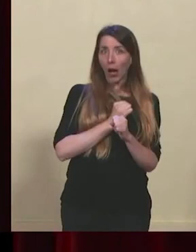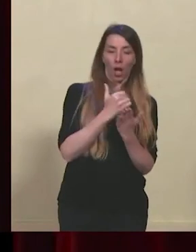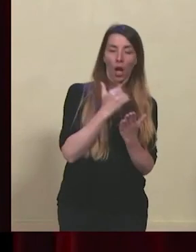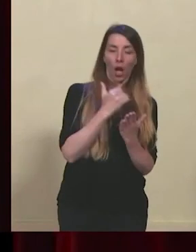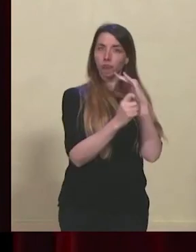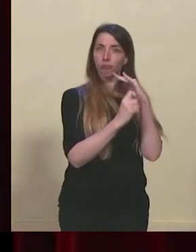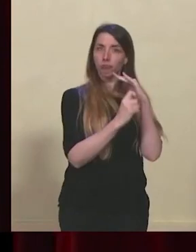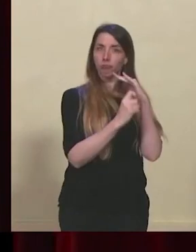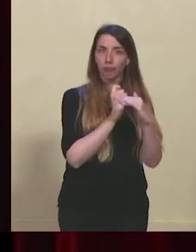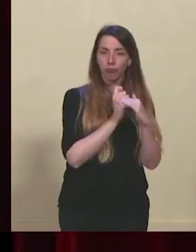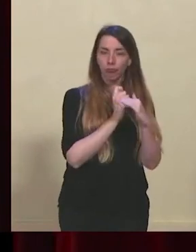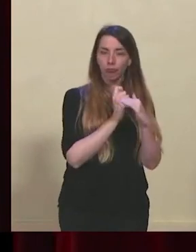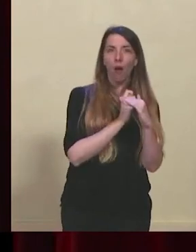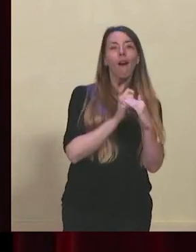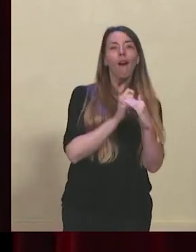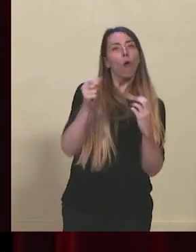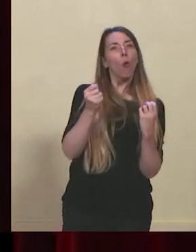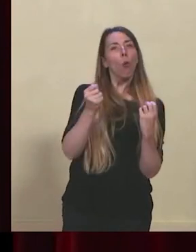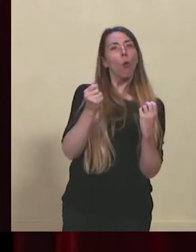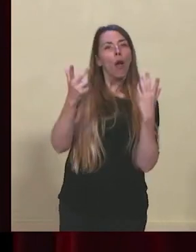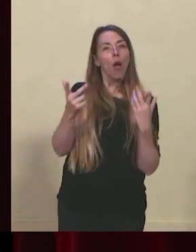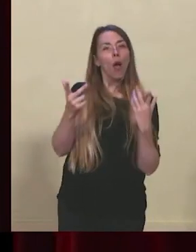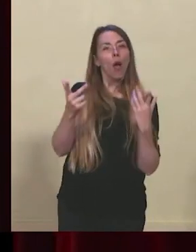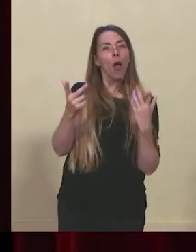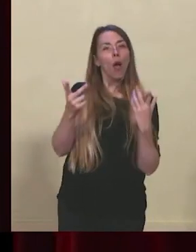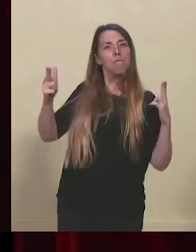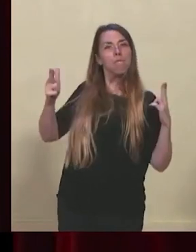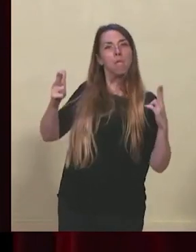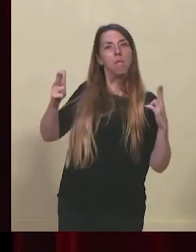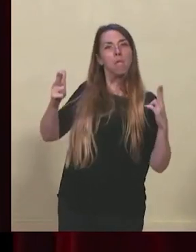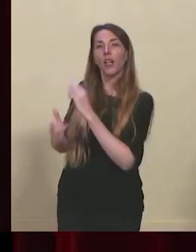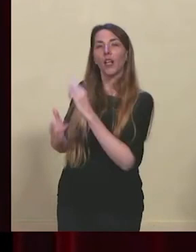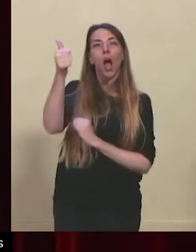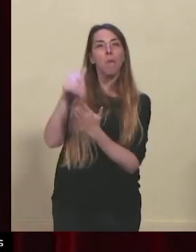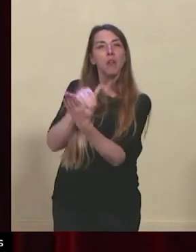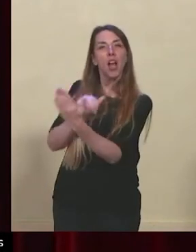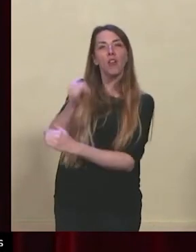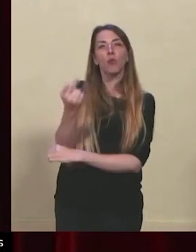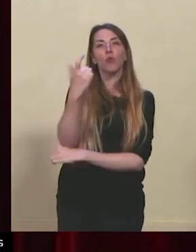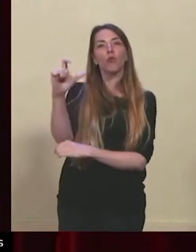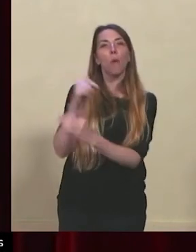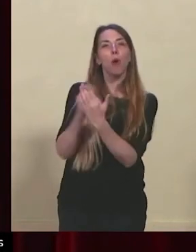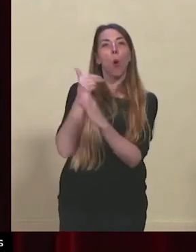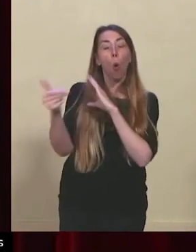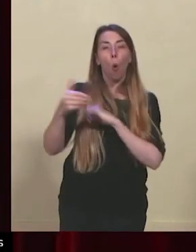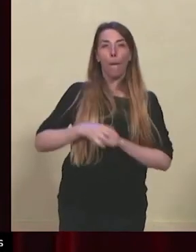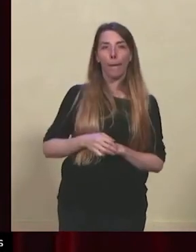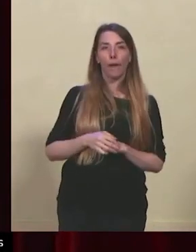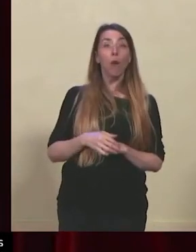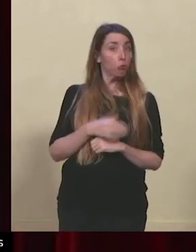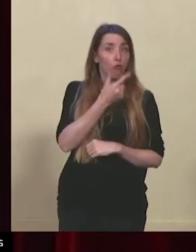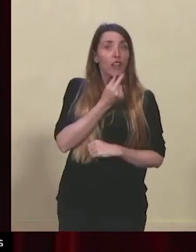ça. Comment, au bout de combien de temps, on peut avoir 1 milliard 200 millions d'euros? Et en fait, avec la machine à calculer,